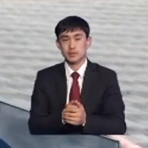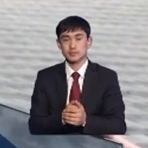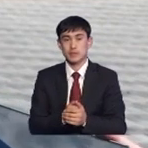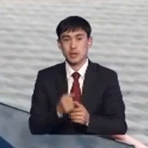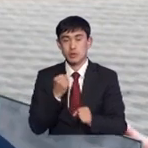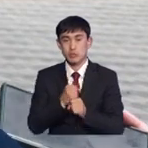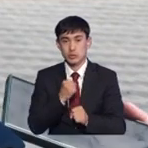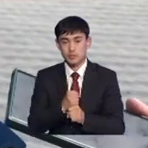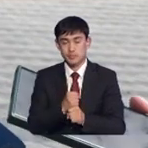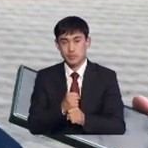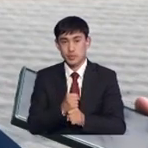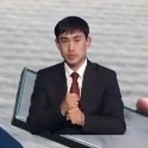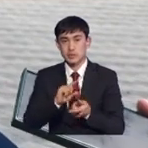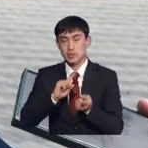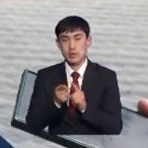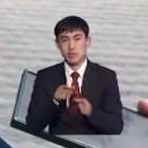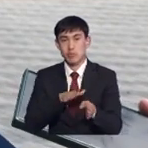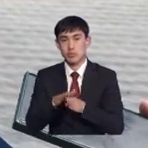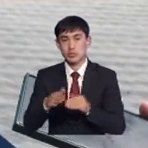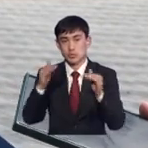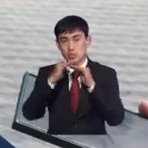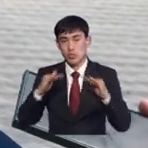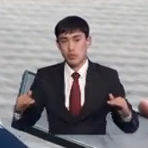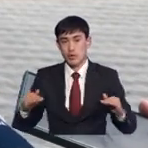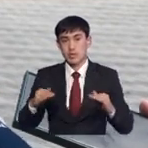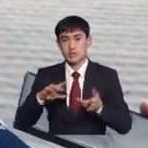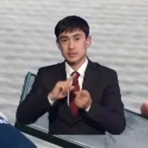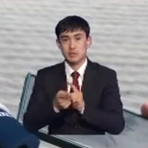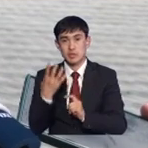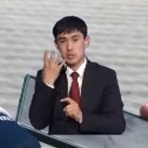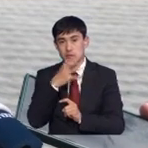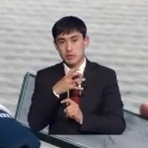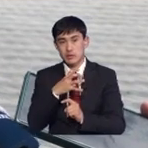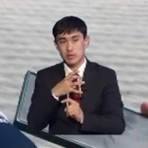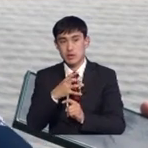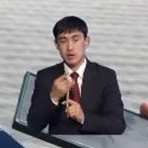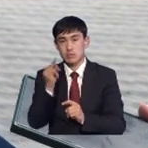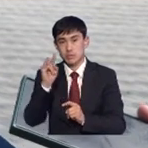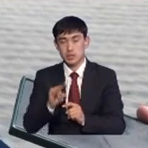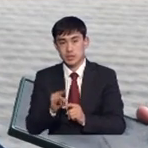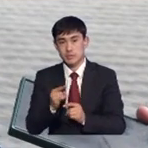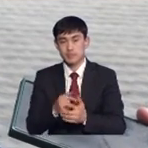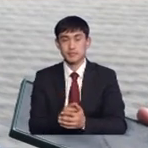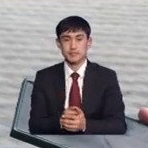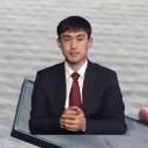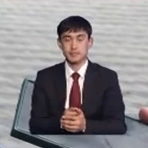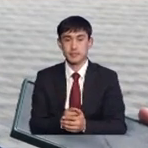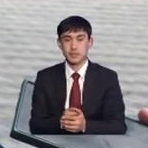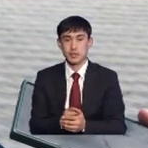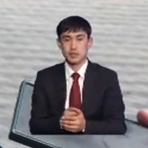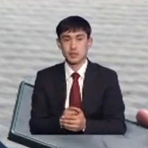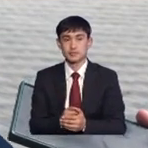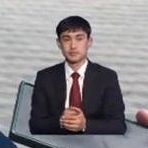сейсмические работы, замена полностью кровли, замена всех тепловых этих сооружений,